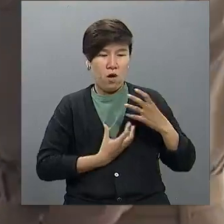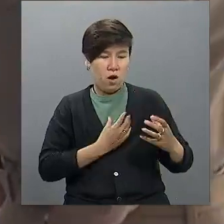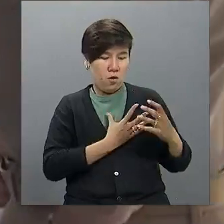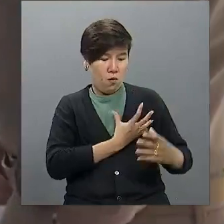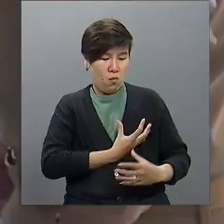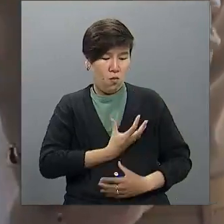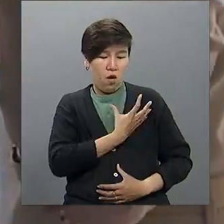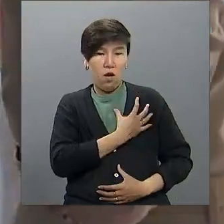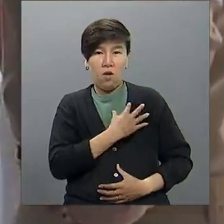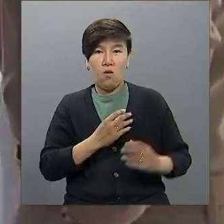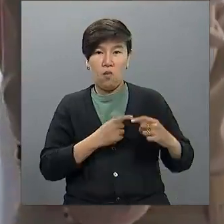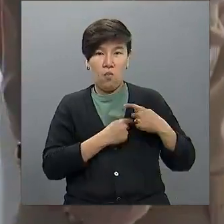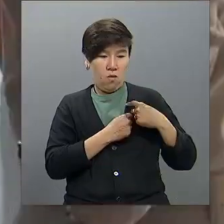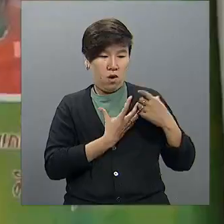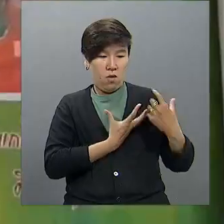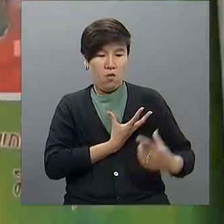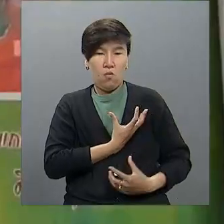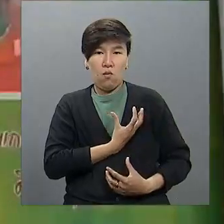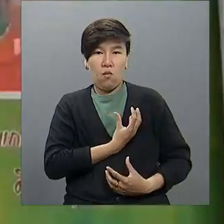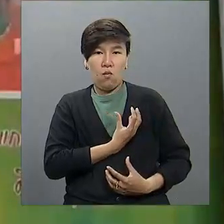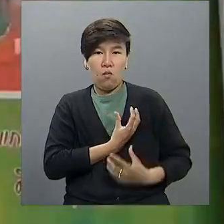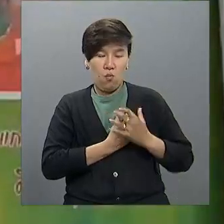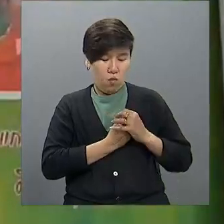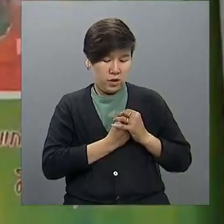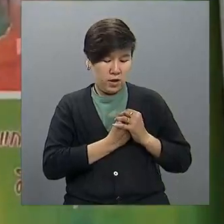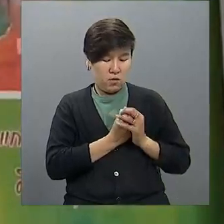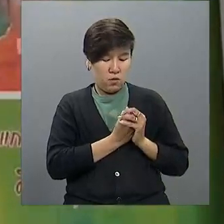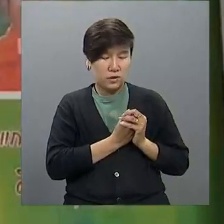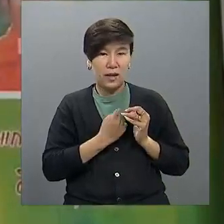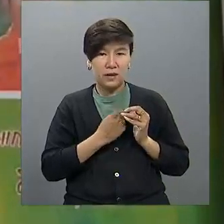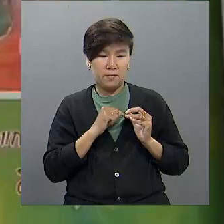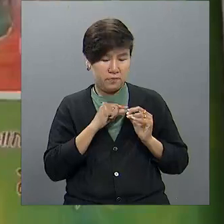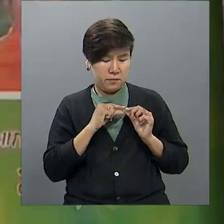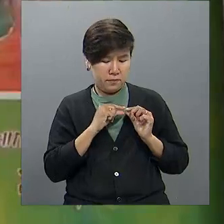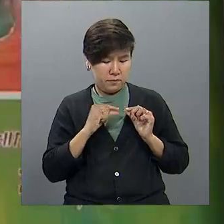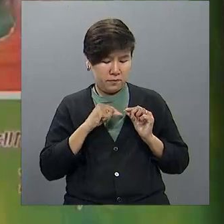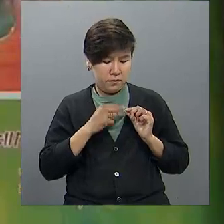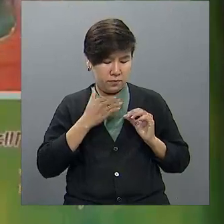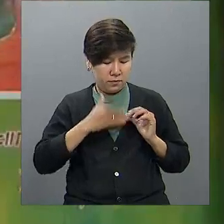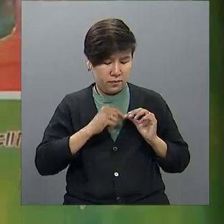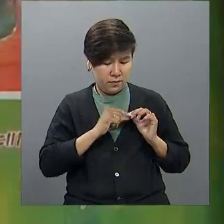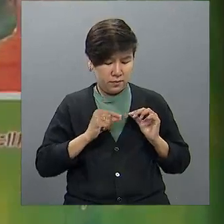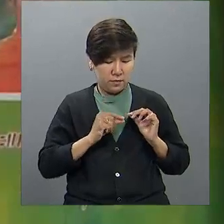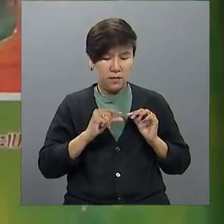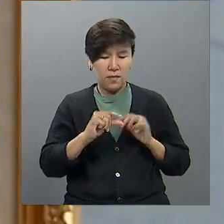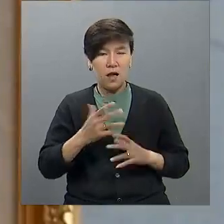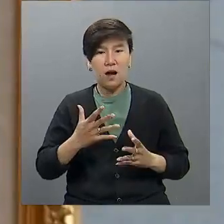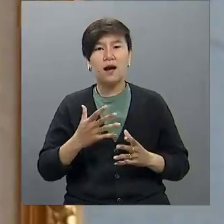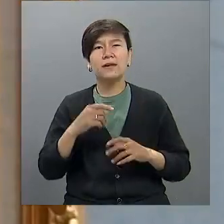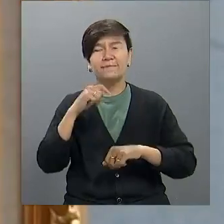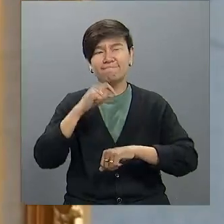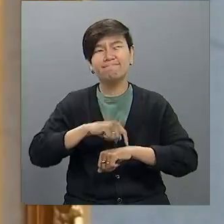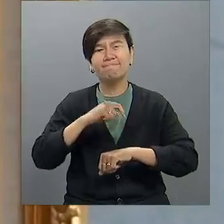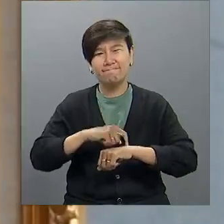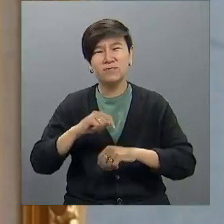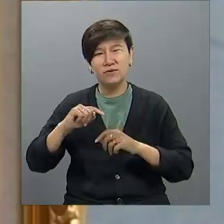ญเลยแต่ทีนี้ติดปัญหาด้านการขนส่งต้องใช้เครื่องบินขนส่งเท่านั้นนะคะก็มีข้อจำกัดเรื่องเวลานะคะเพราะว่าต้องนำไปเ